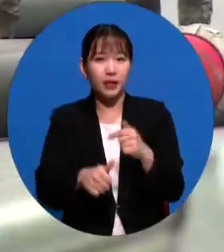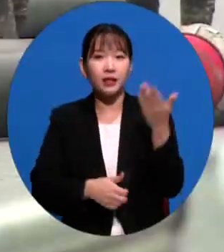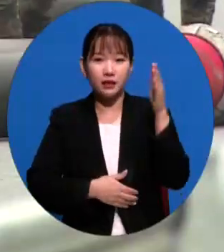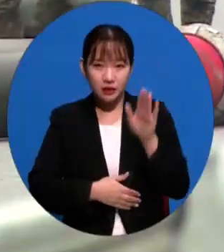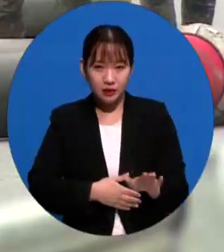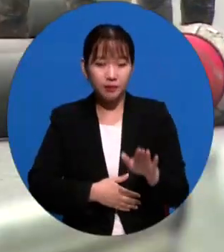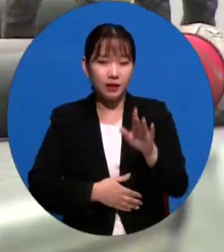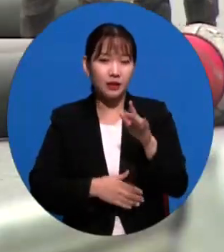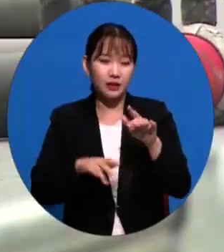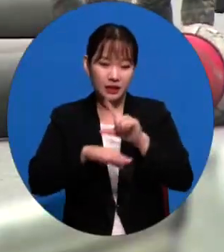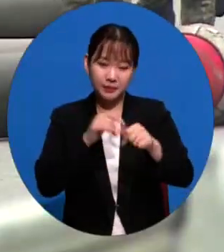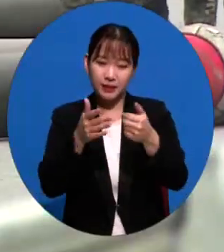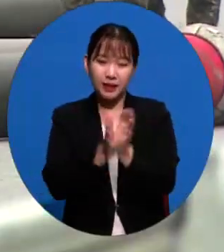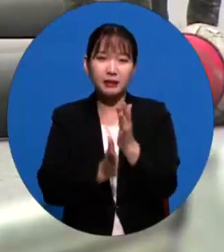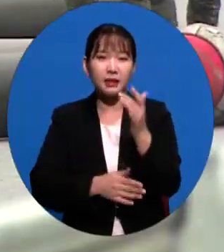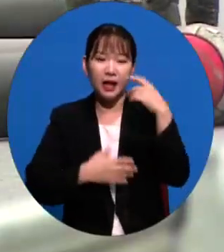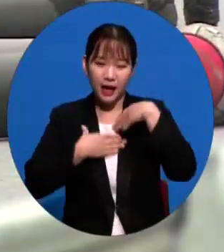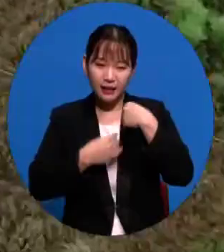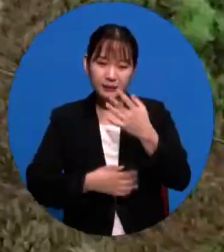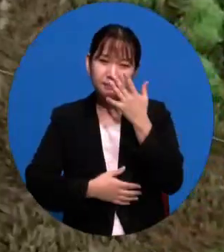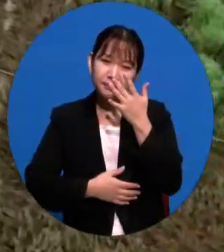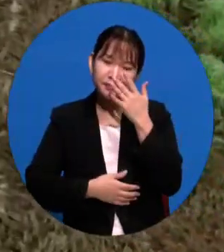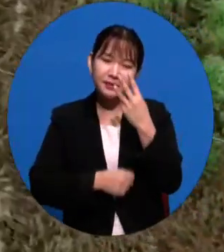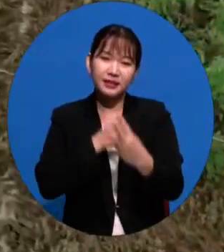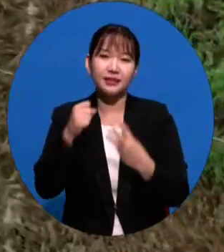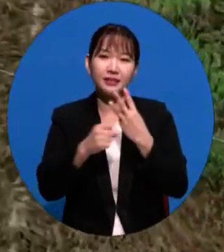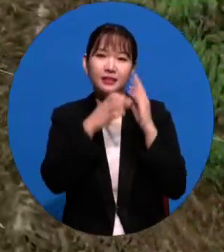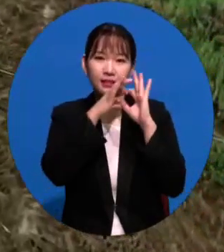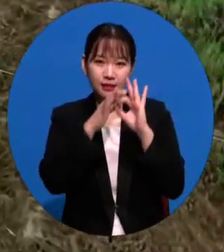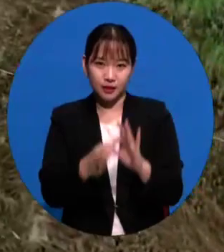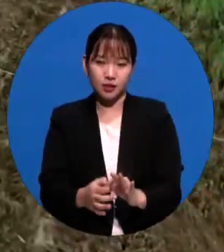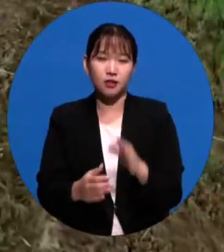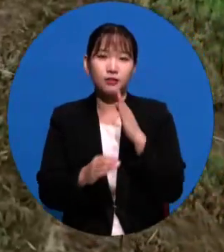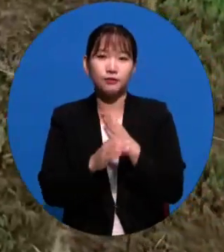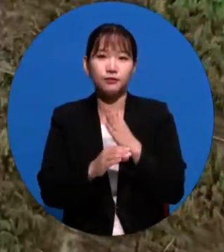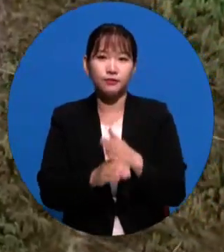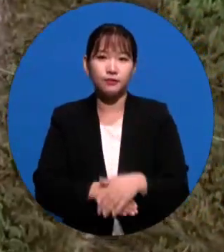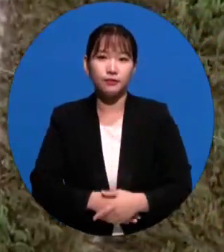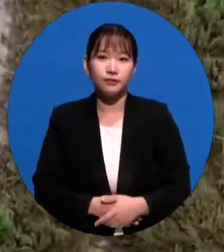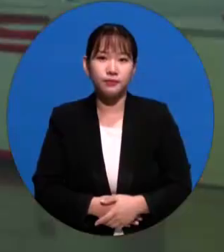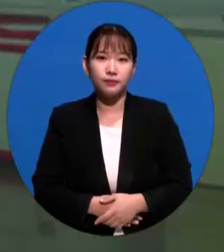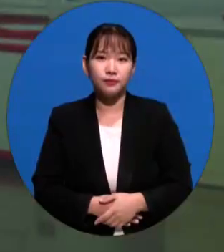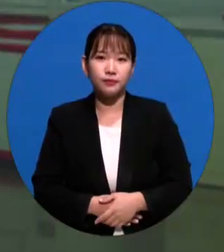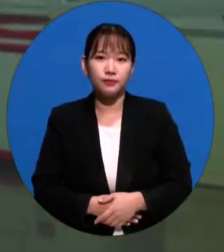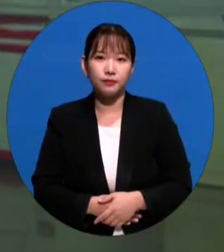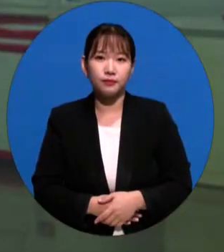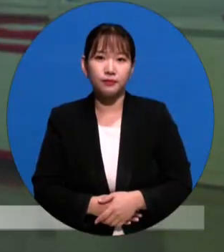지자체들의 안전 불감증은 3년째 계속되고 있습니다. MBC 뉴스 서희령입니다.